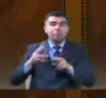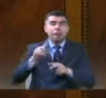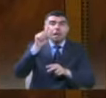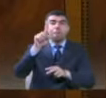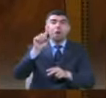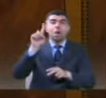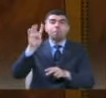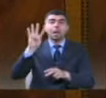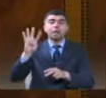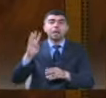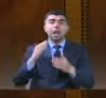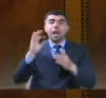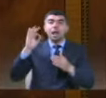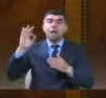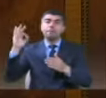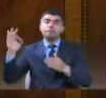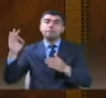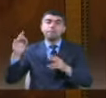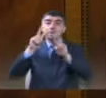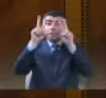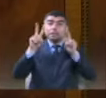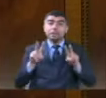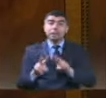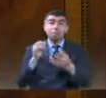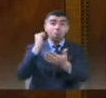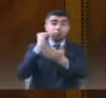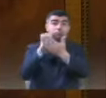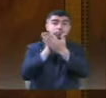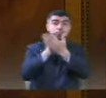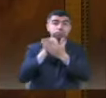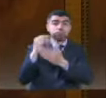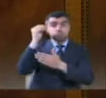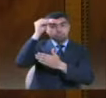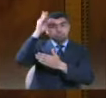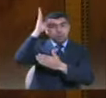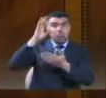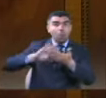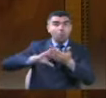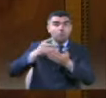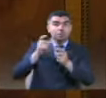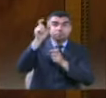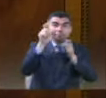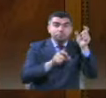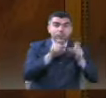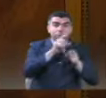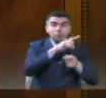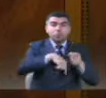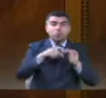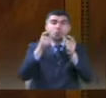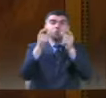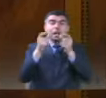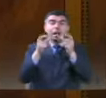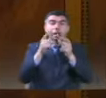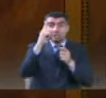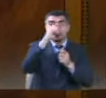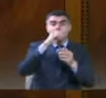جديد، خاصة حامل الشواهد العليا، وخاصة أن هناك استياء لدى المقاولات التي تشكو حاليا من الضغط